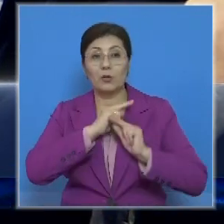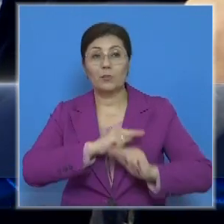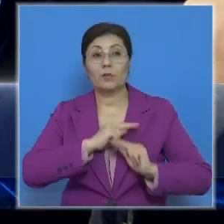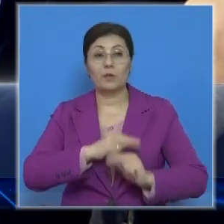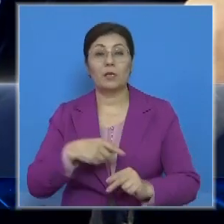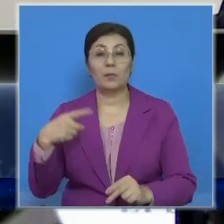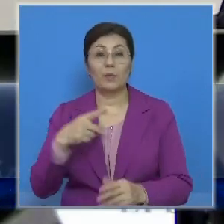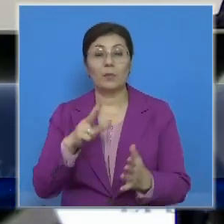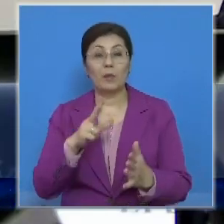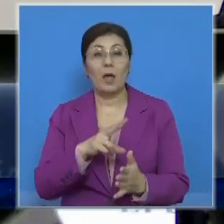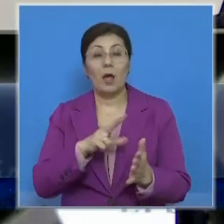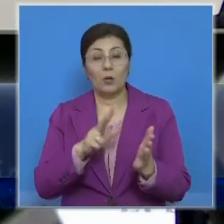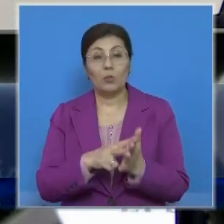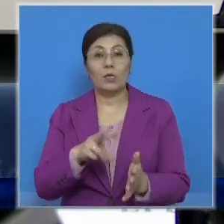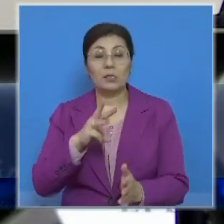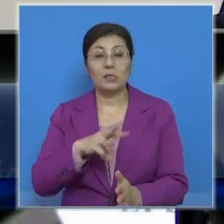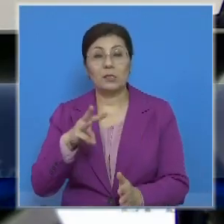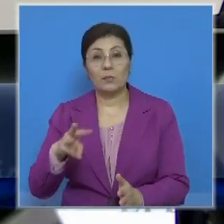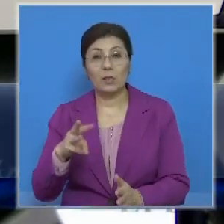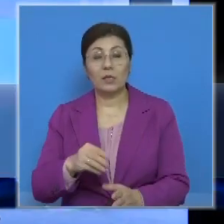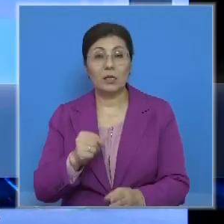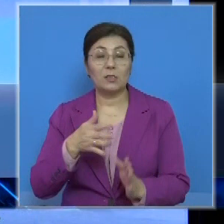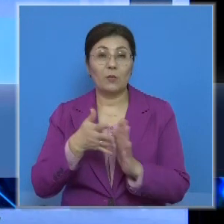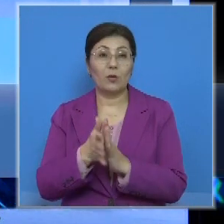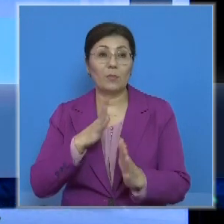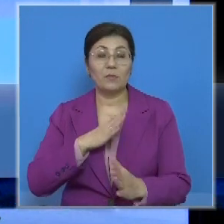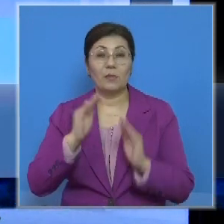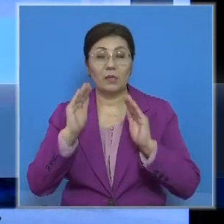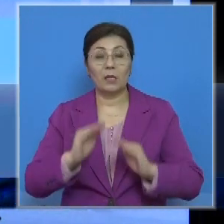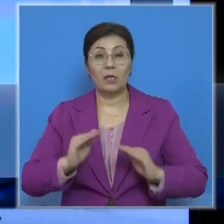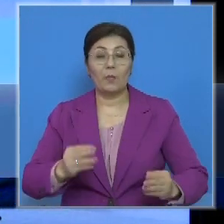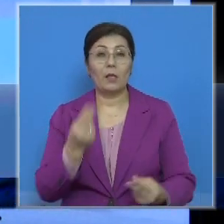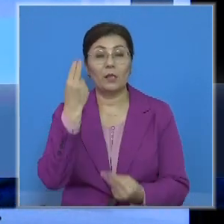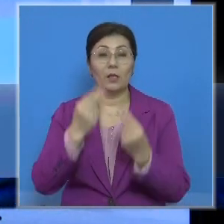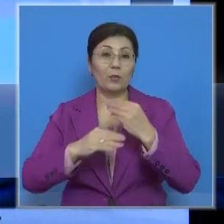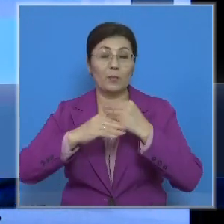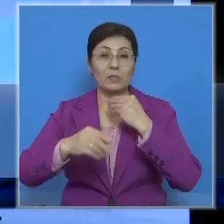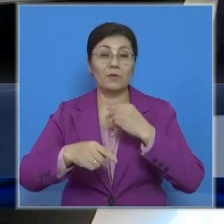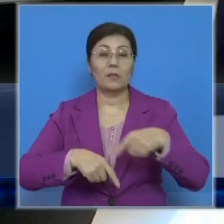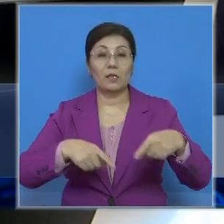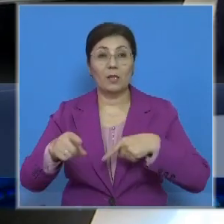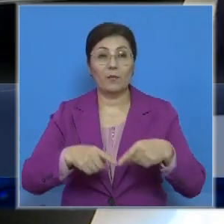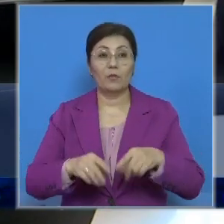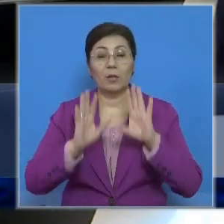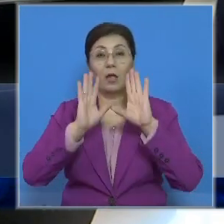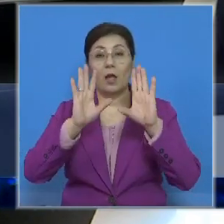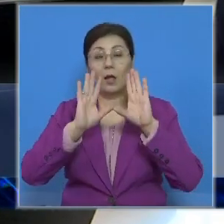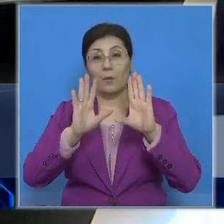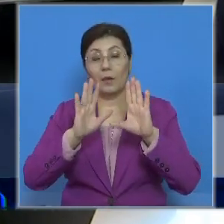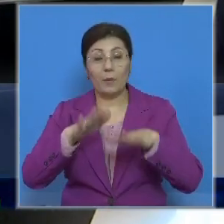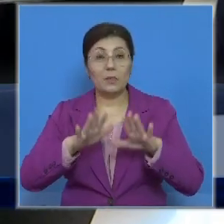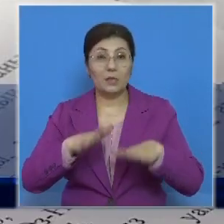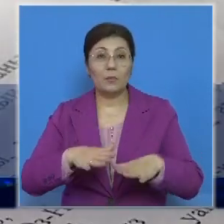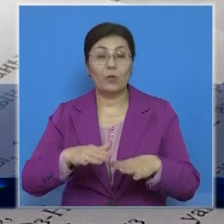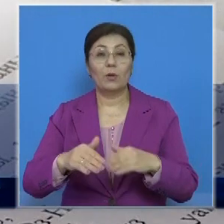бюджетінен 1,8 миллиард теңге бөлінген. Бұл қаражатқа балалар ойын алаңқайлары, футбол, баскетбол алаңдары салынған. Жоспарланған